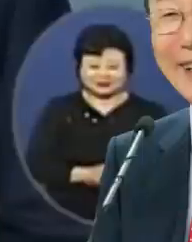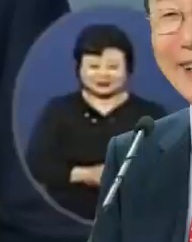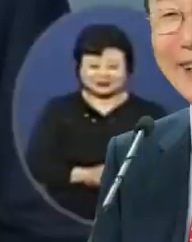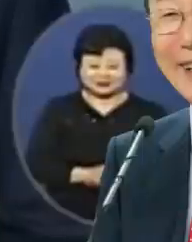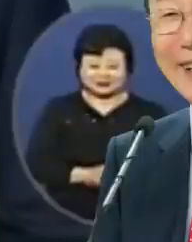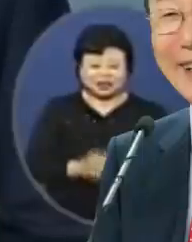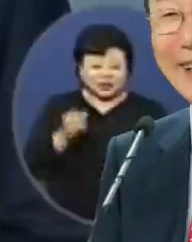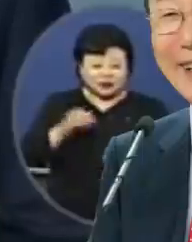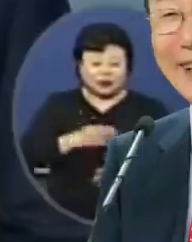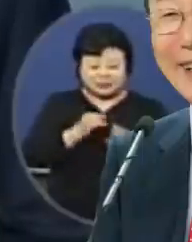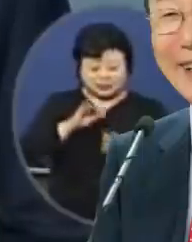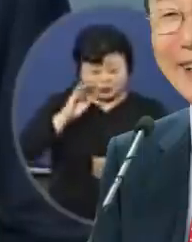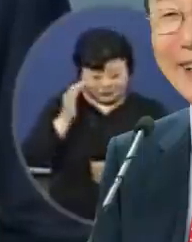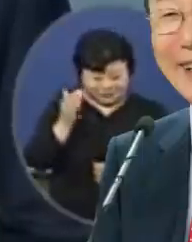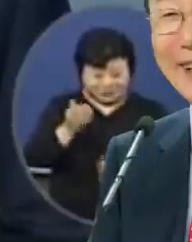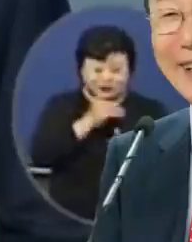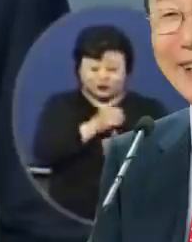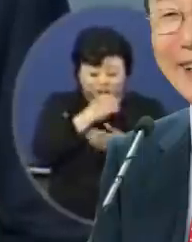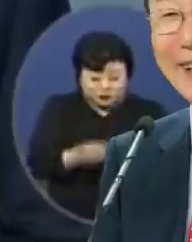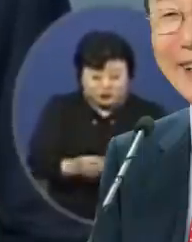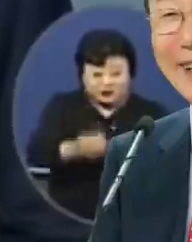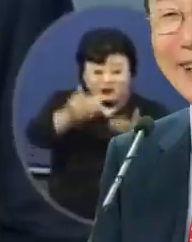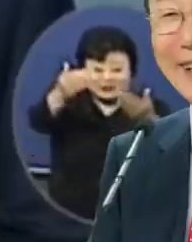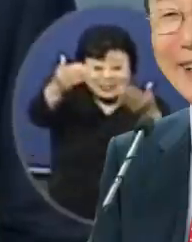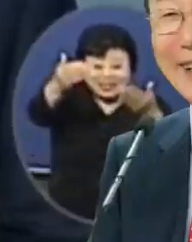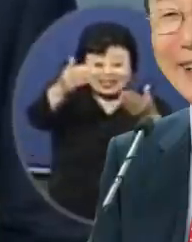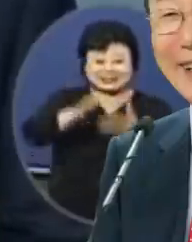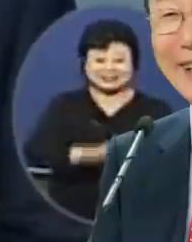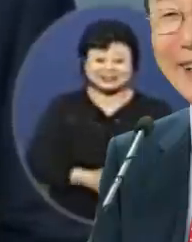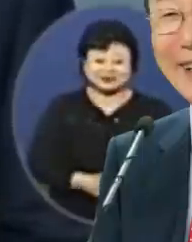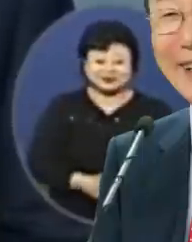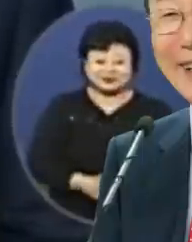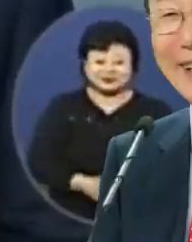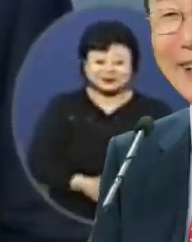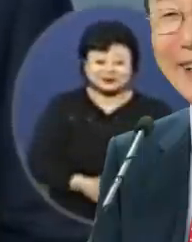좀 놀라운 사람들이 되어주시기를 주님 이름으로 축원합니다.